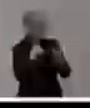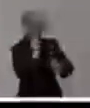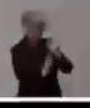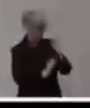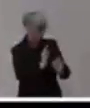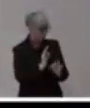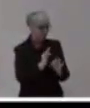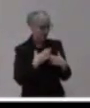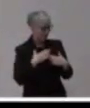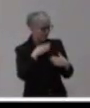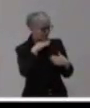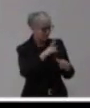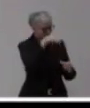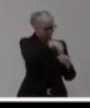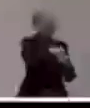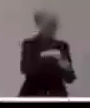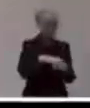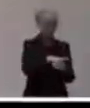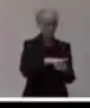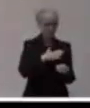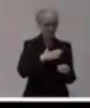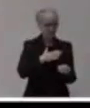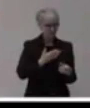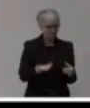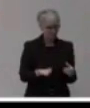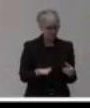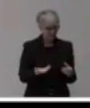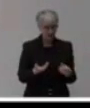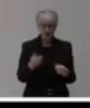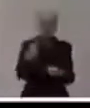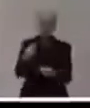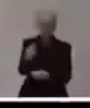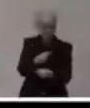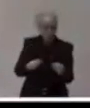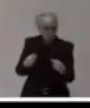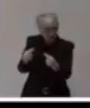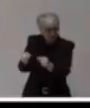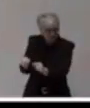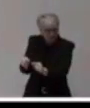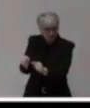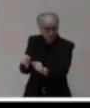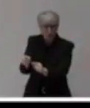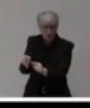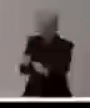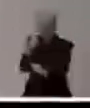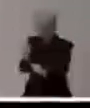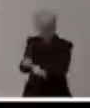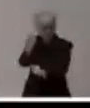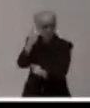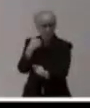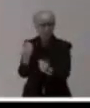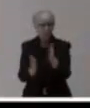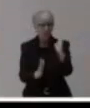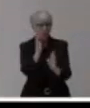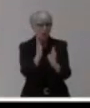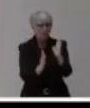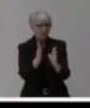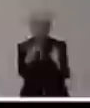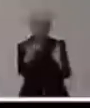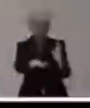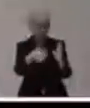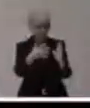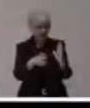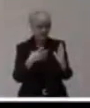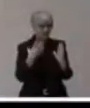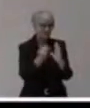famiglia. Il progetto che stiamo realizzando nasce anche da un confronto che abbiamo avuto